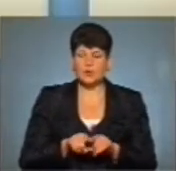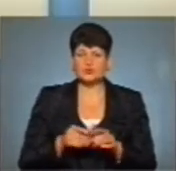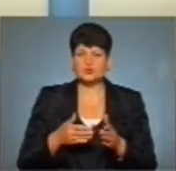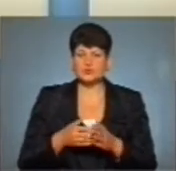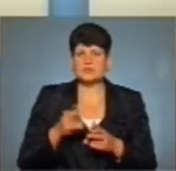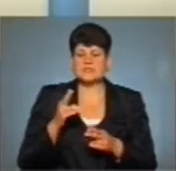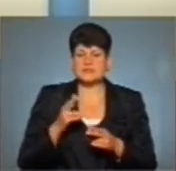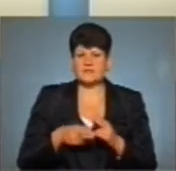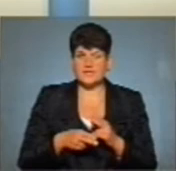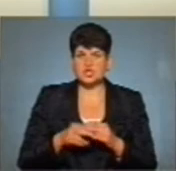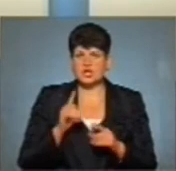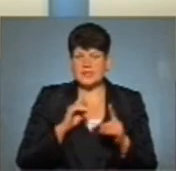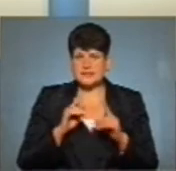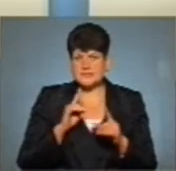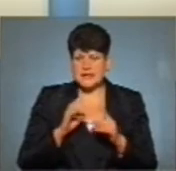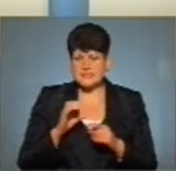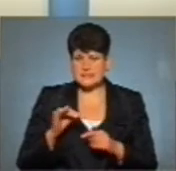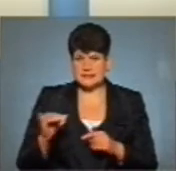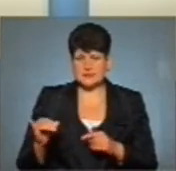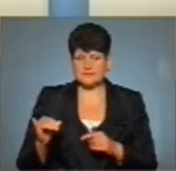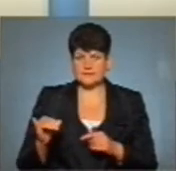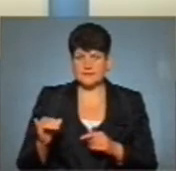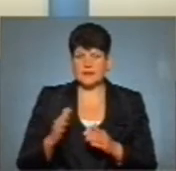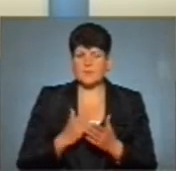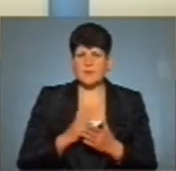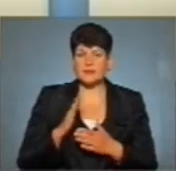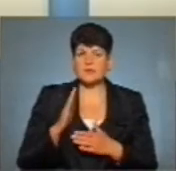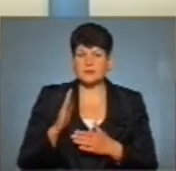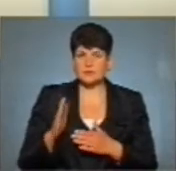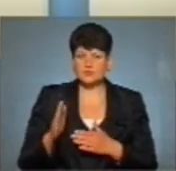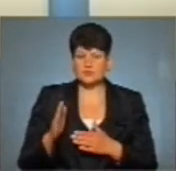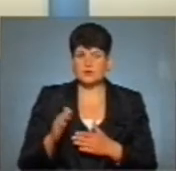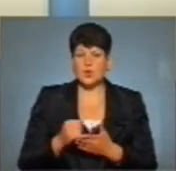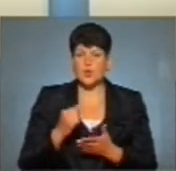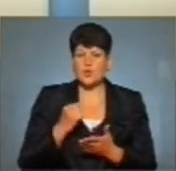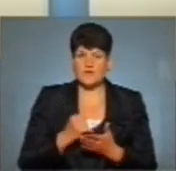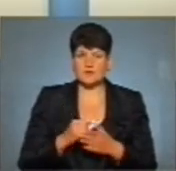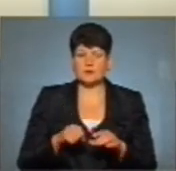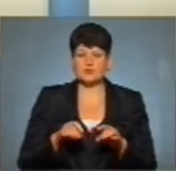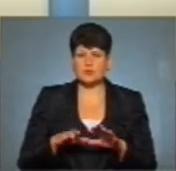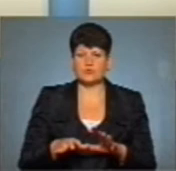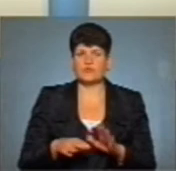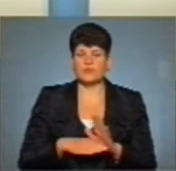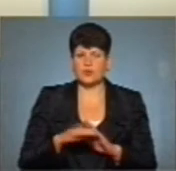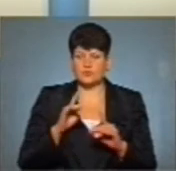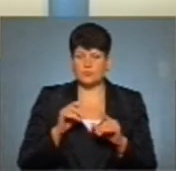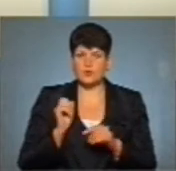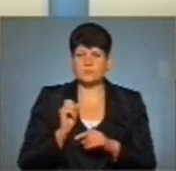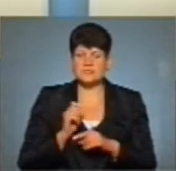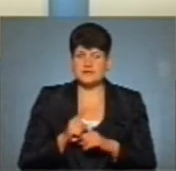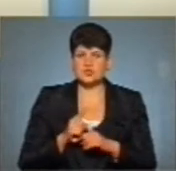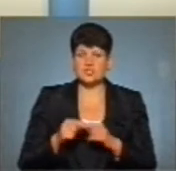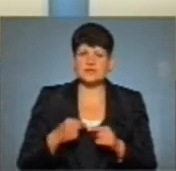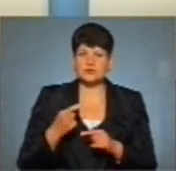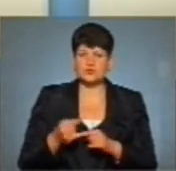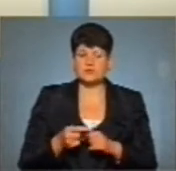завершення поточної сесії має бути ухвалення постанови Верховної Ради про призначення наступних